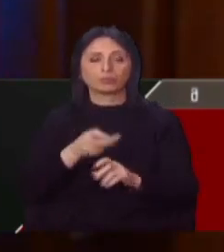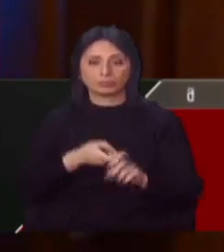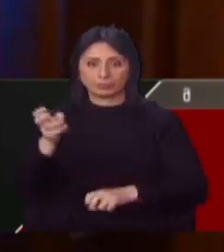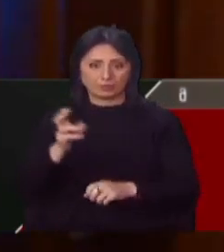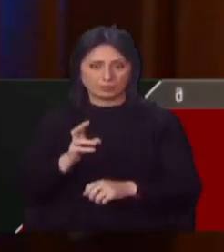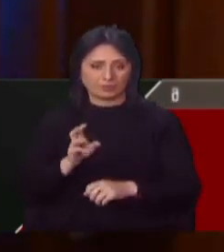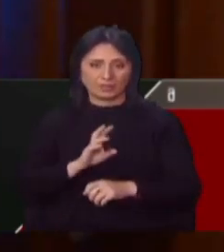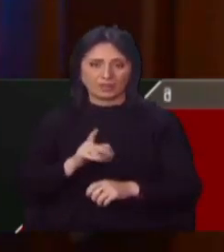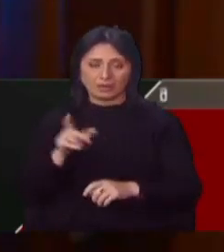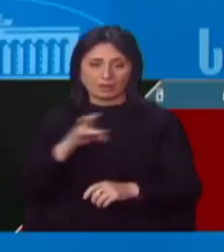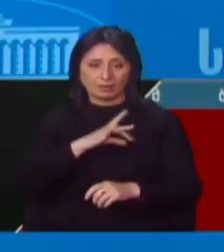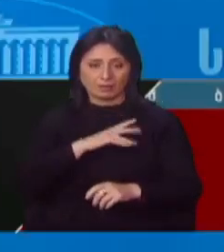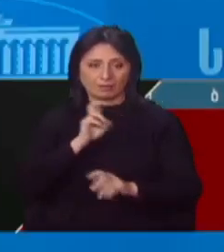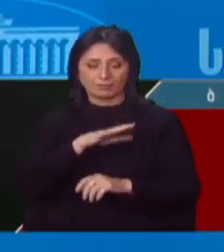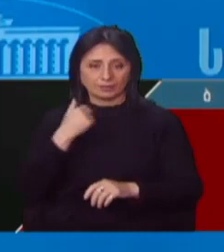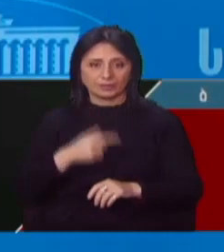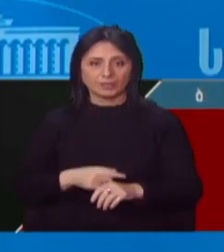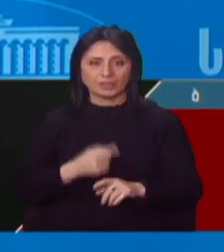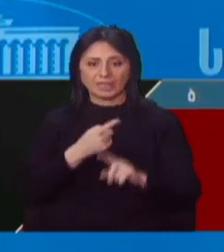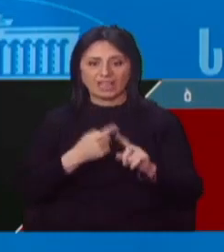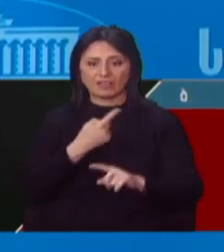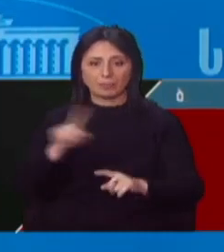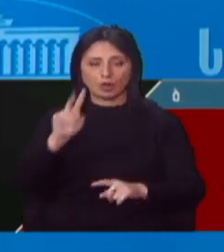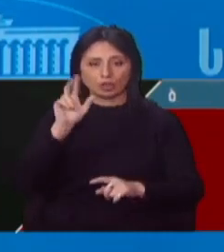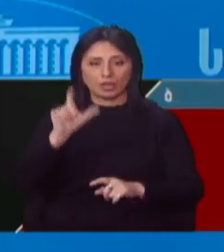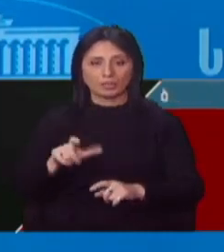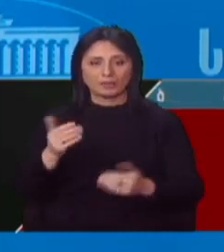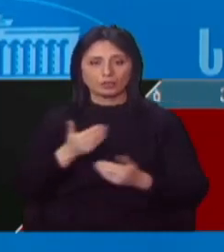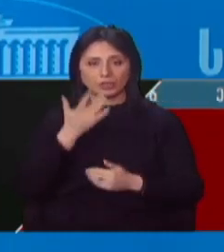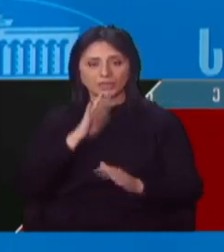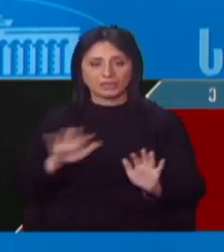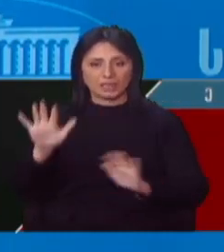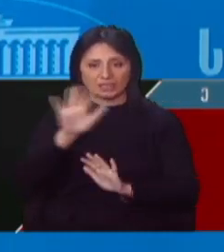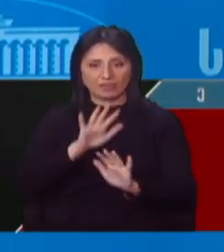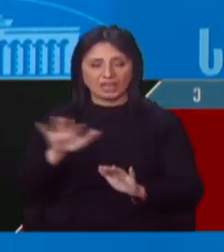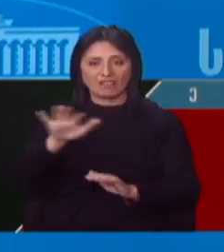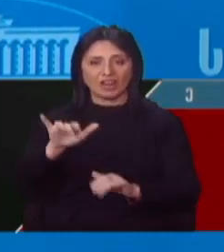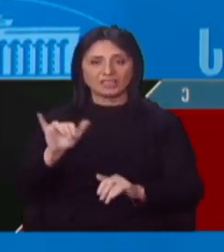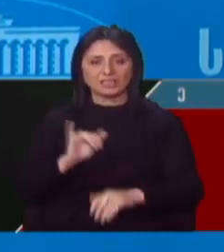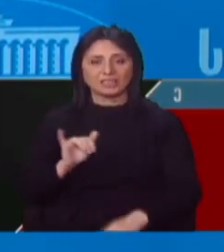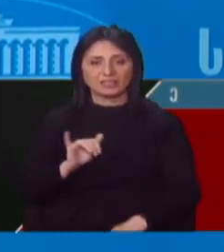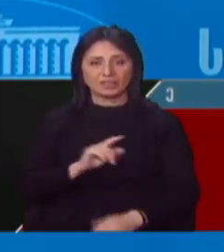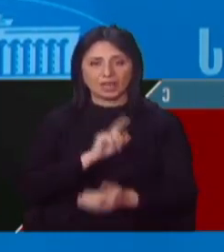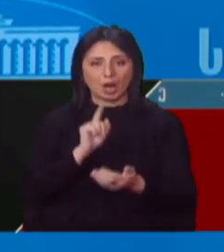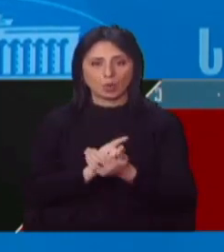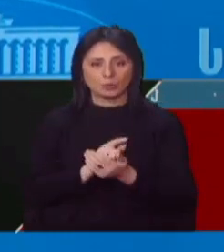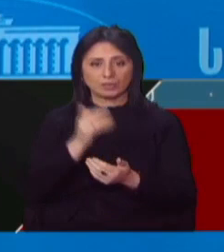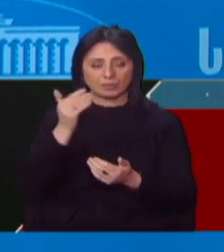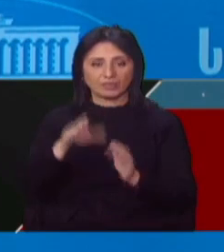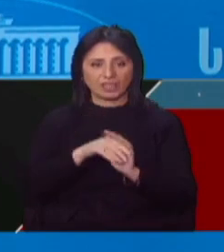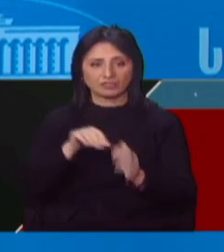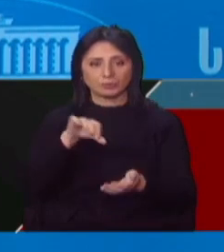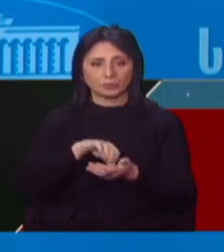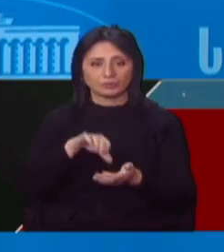vtkot, gadzeveba kveqnidan. Minimum 9 milioni adamiani tskhovrobs sazorgaret iset kveqnebshi sadats აუცილებელია მათი